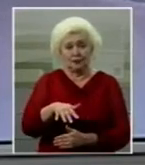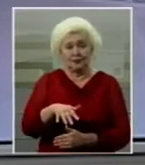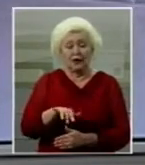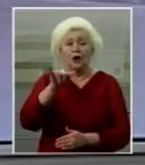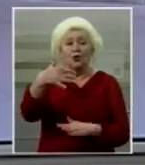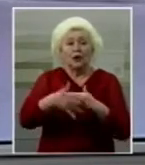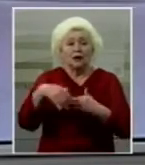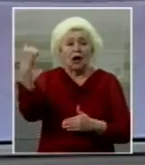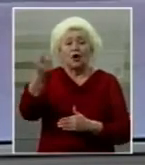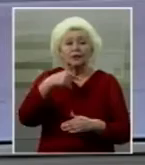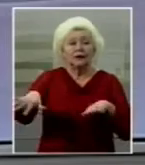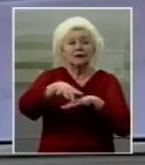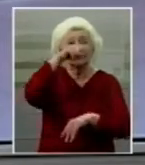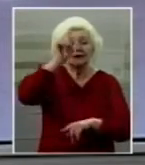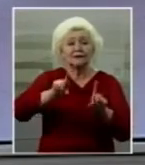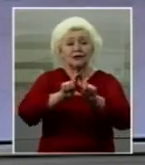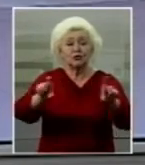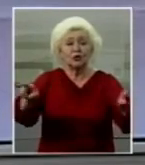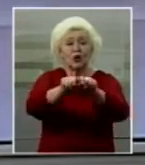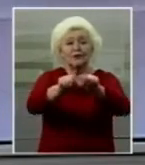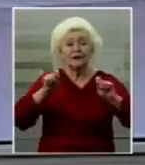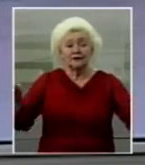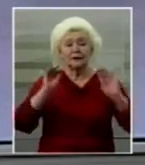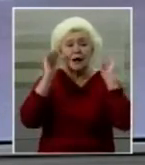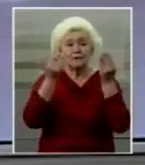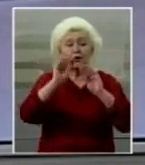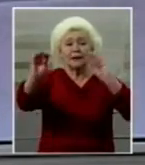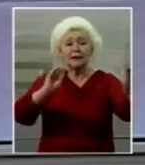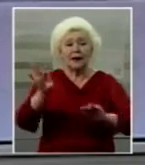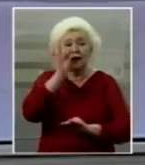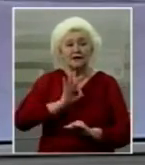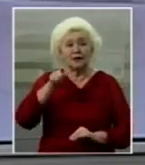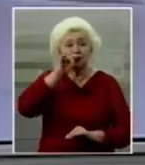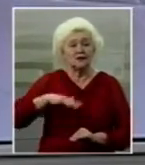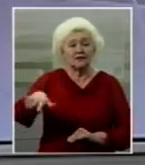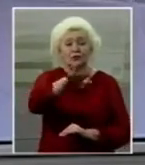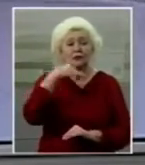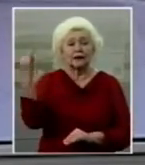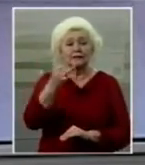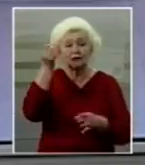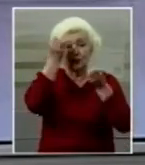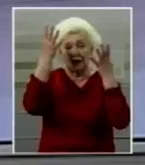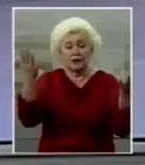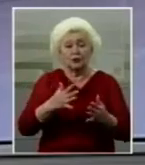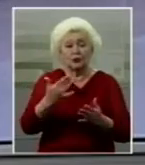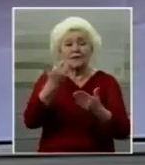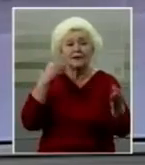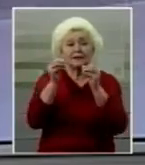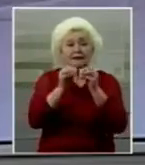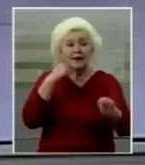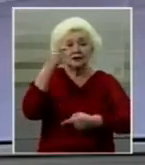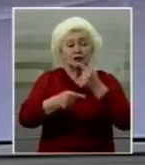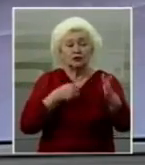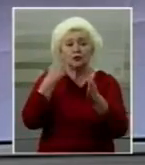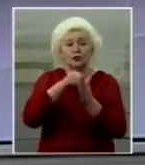У Херсонському обласному краєзнавчому музеї відкрилася мобільна виставка «Німці в Україні. Історія та культура від 10 століття до